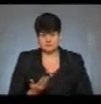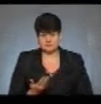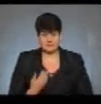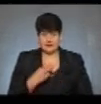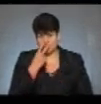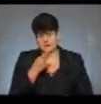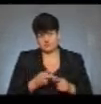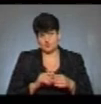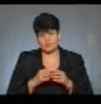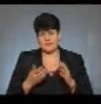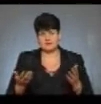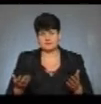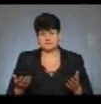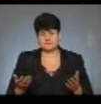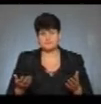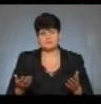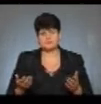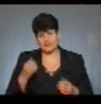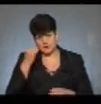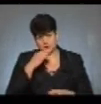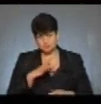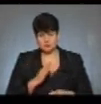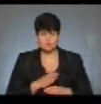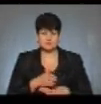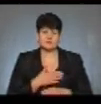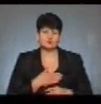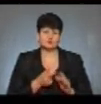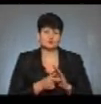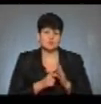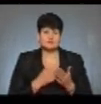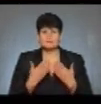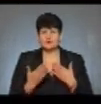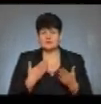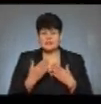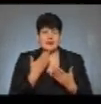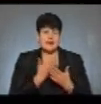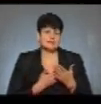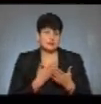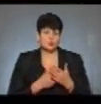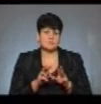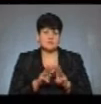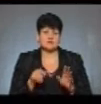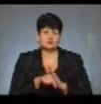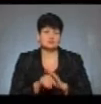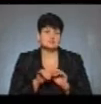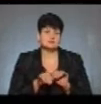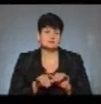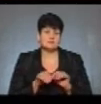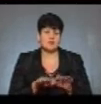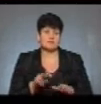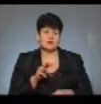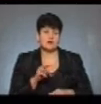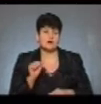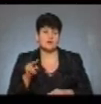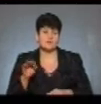я не бачу в цьому проблем. Дякую, що були гостем нашої студії. Нагадаю, що ми спілкувалися з радником міністра внутрішніх справ Михайлом